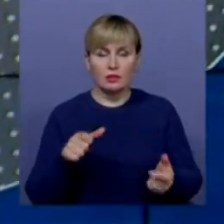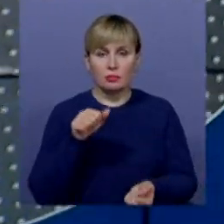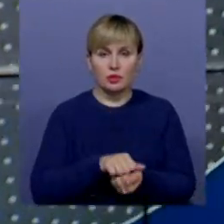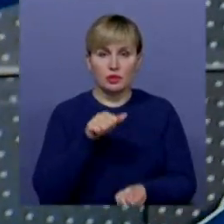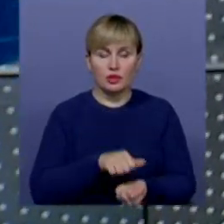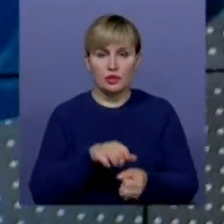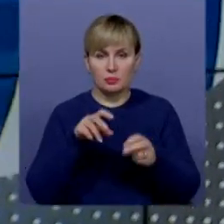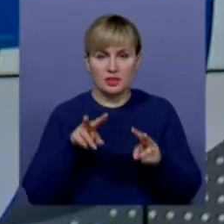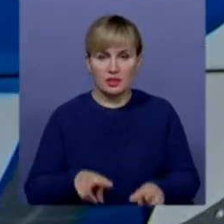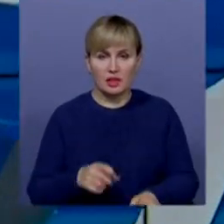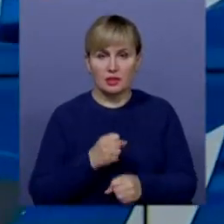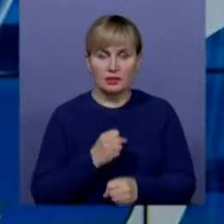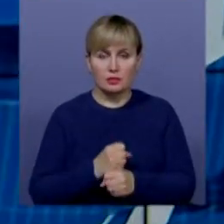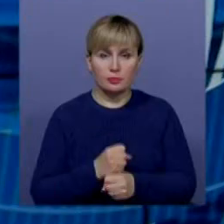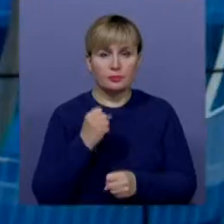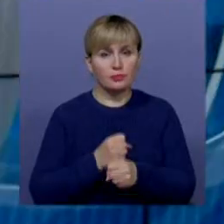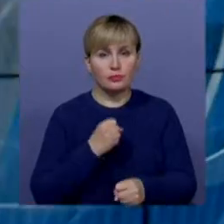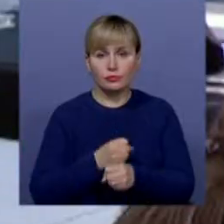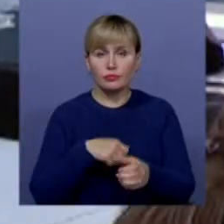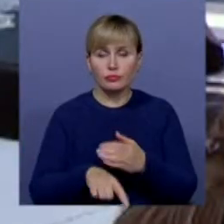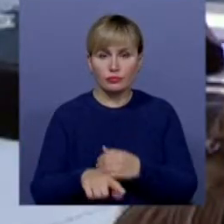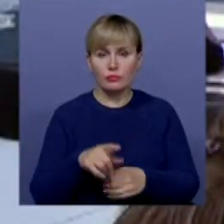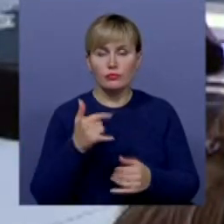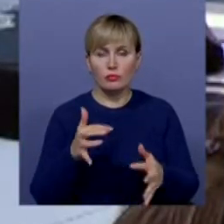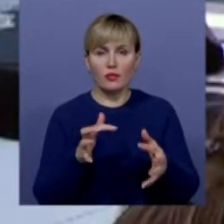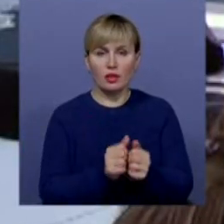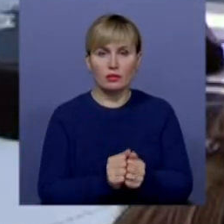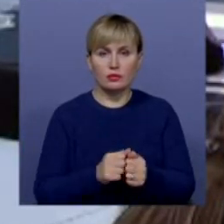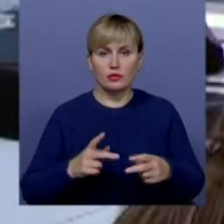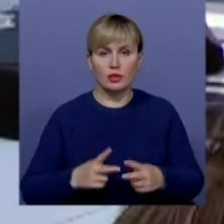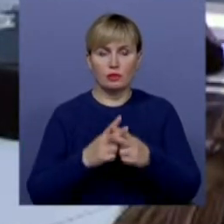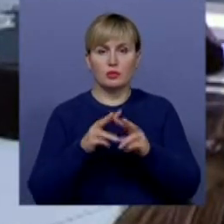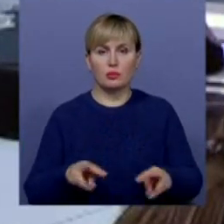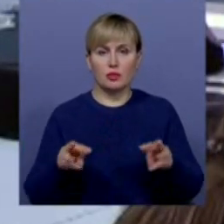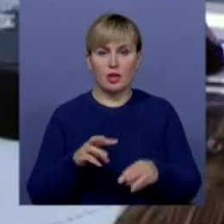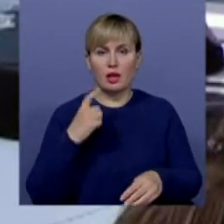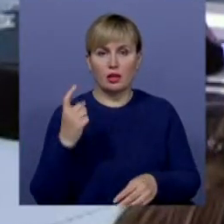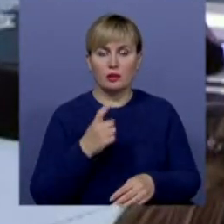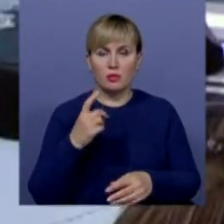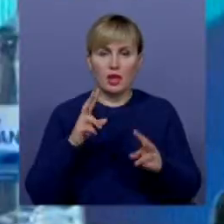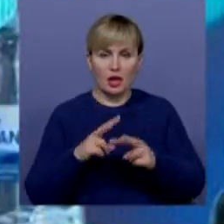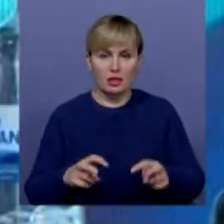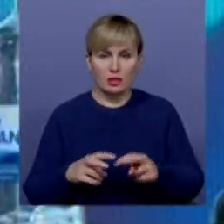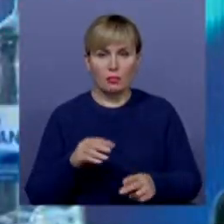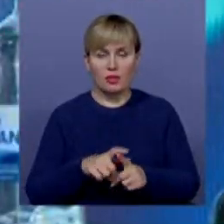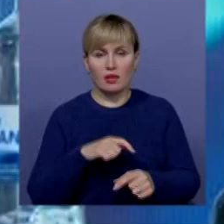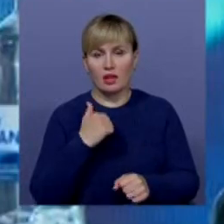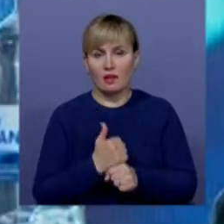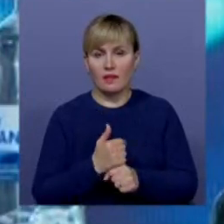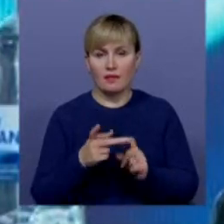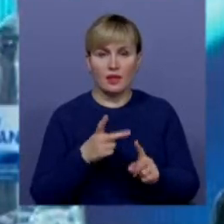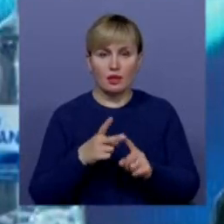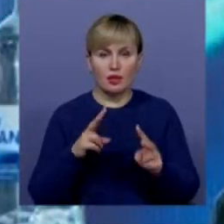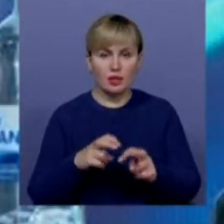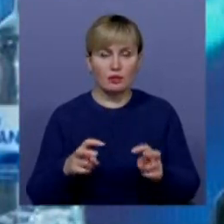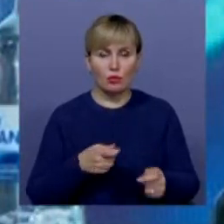на специальном оборудовании. О разоблачении злоумышленника сегодня сообщили в столичном департаменте экономических расследований. По словам главы 2-го